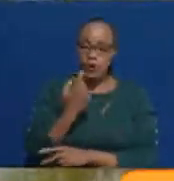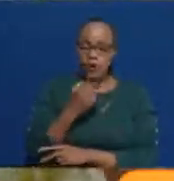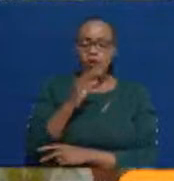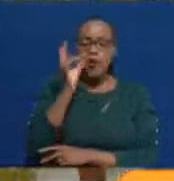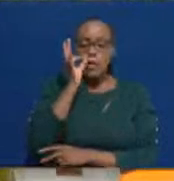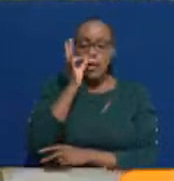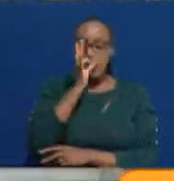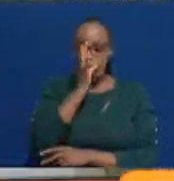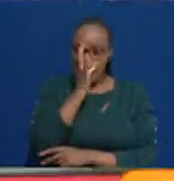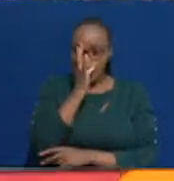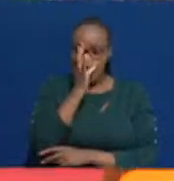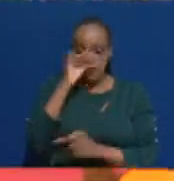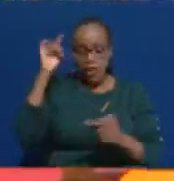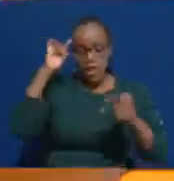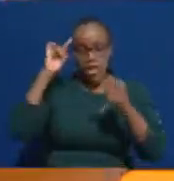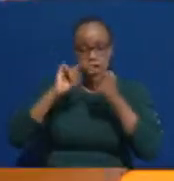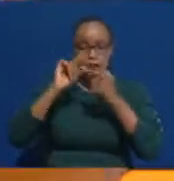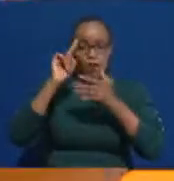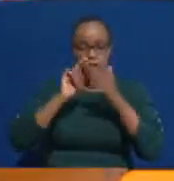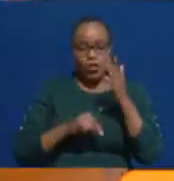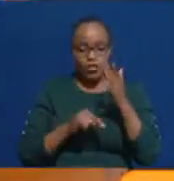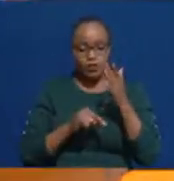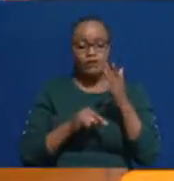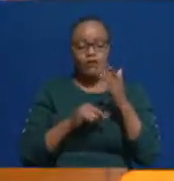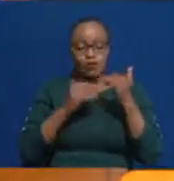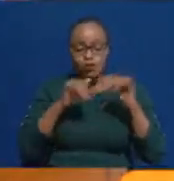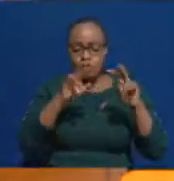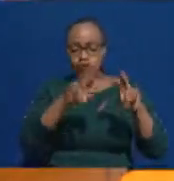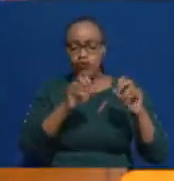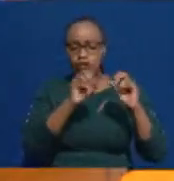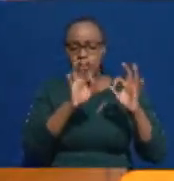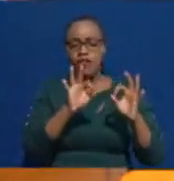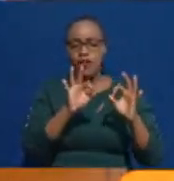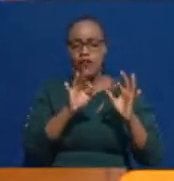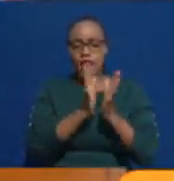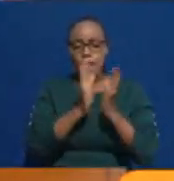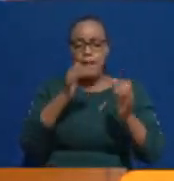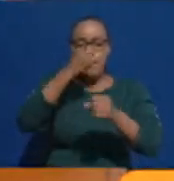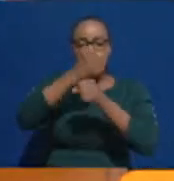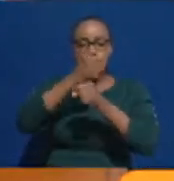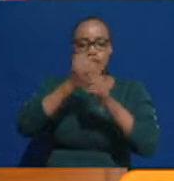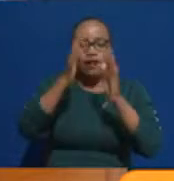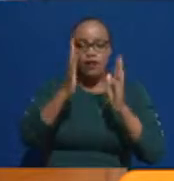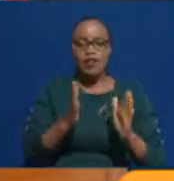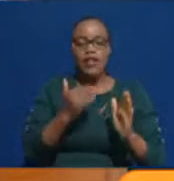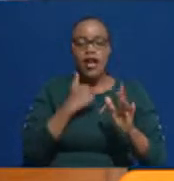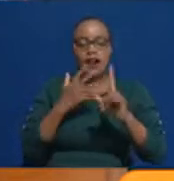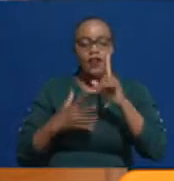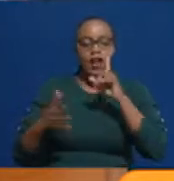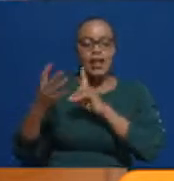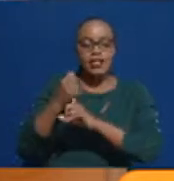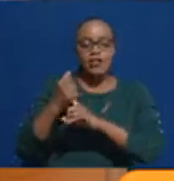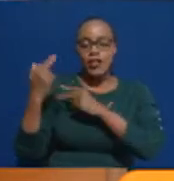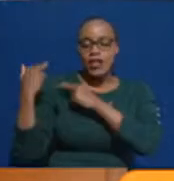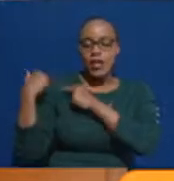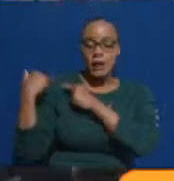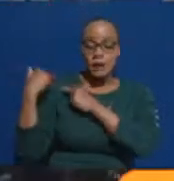Mwai Kibaki, lengo lake likiwa kutathmini iwapo wafanyikazi wa umma wanatimiza